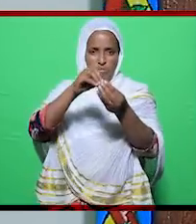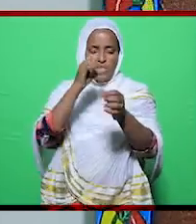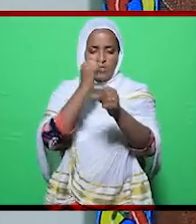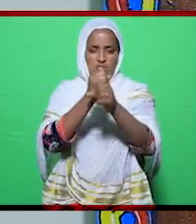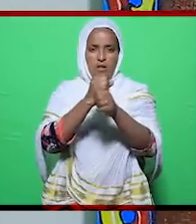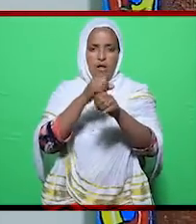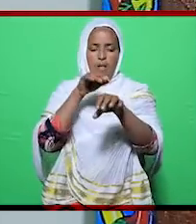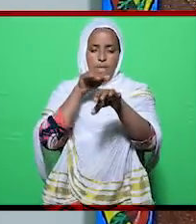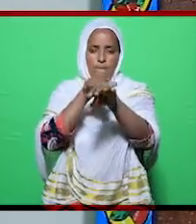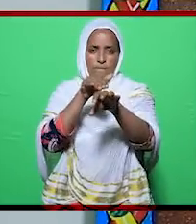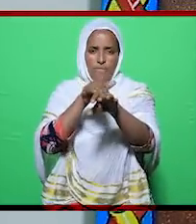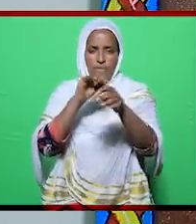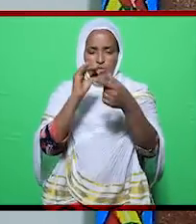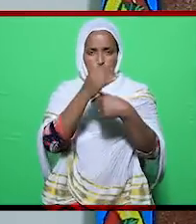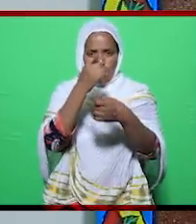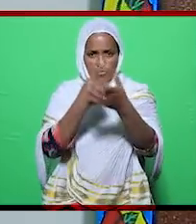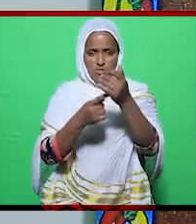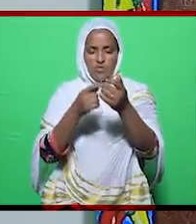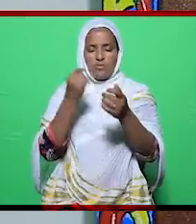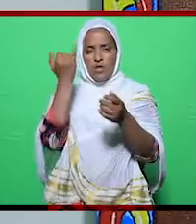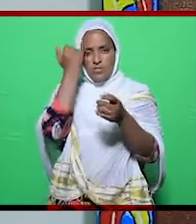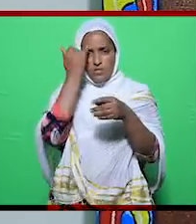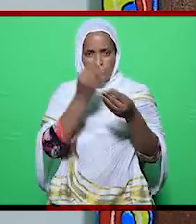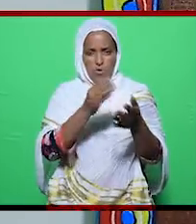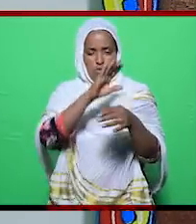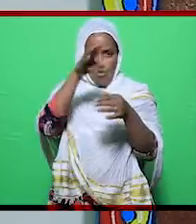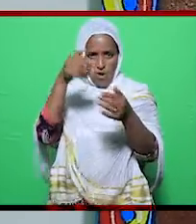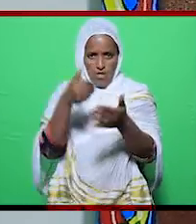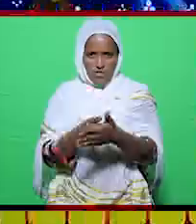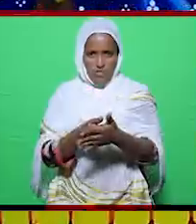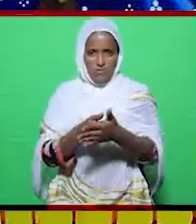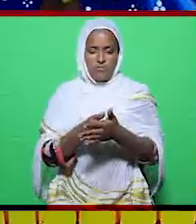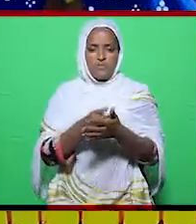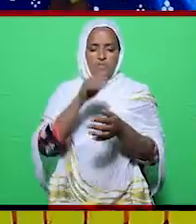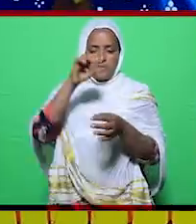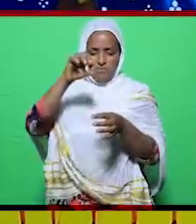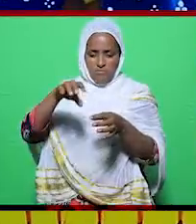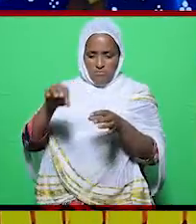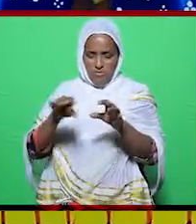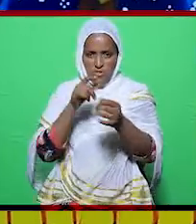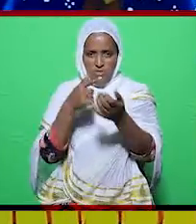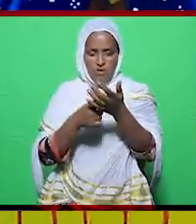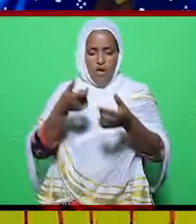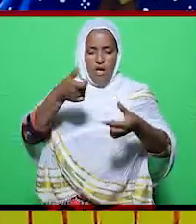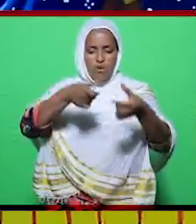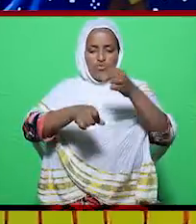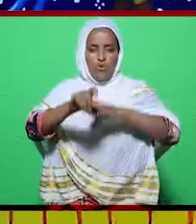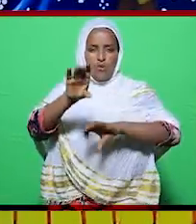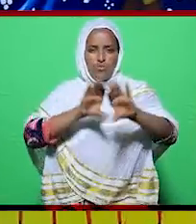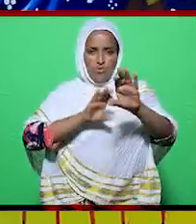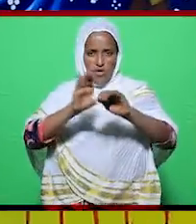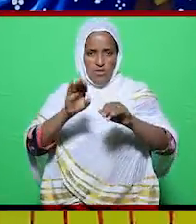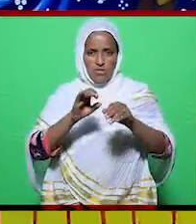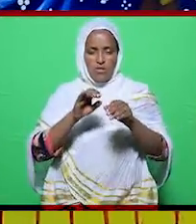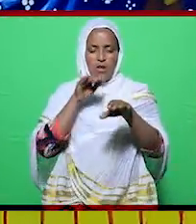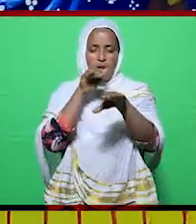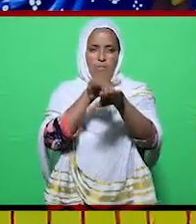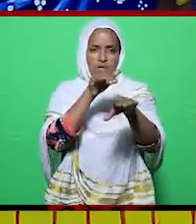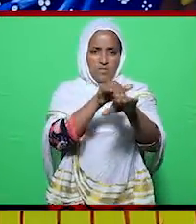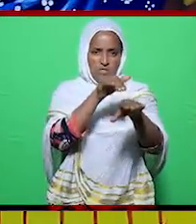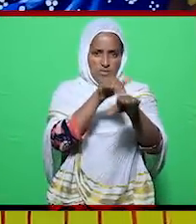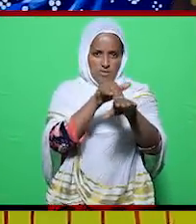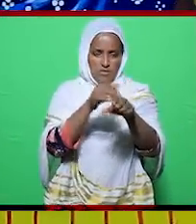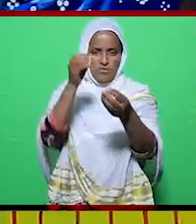ጉዳይ እንዲህ በአጭር ሰዓት ሸፍኖ መጨረስ ባይቻልም ለሌላ ተጨማሪ ሥራ መነሻ እንዲሆነን ብቻ አነሳሳ ነው።